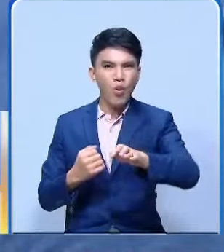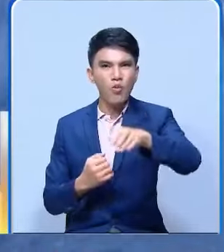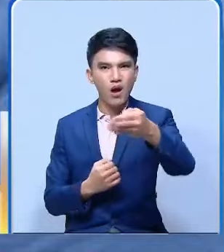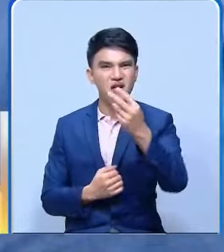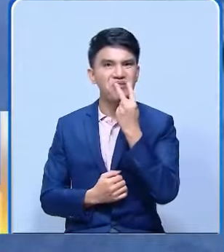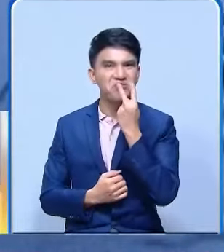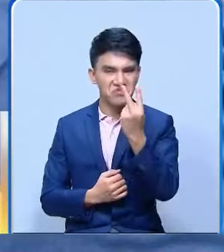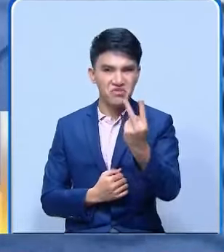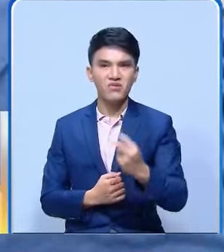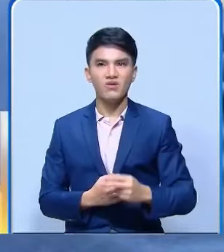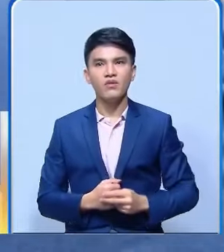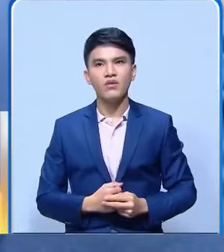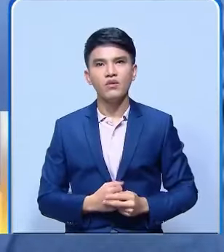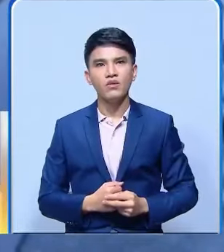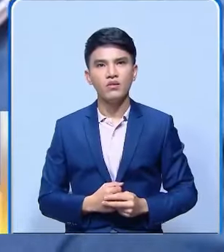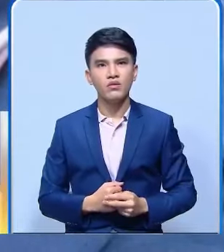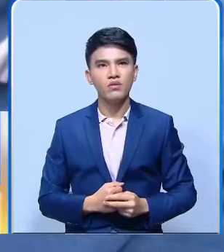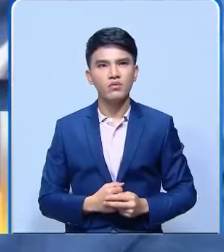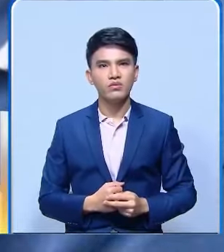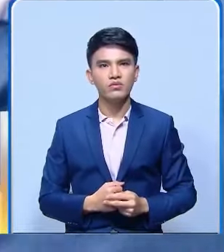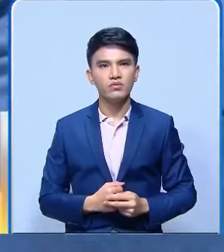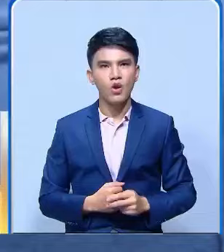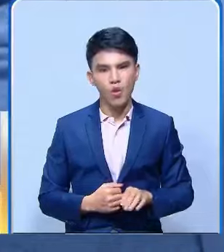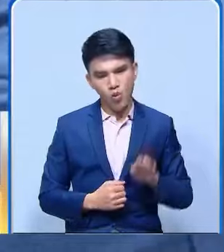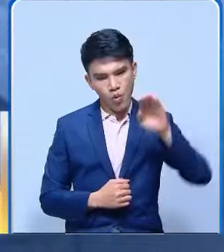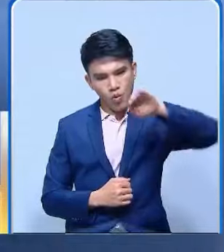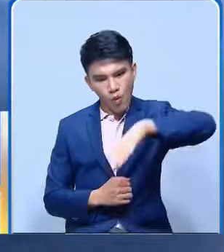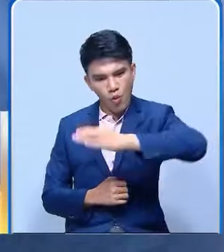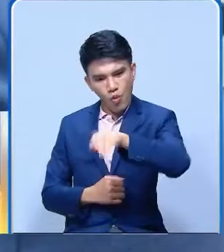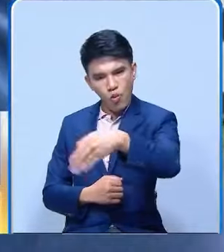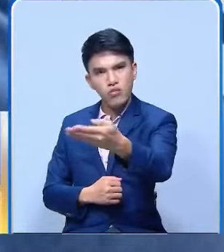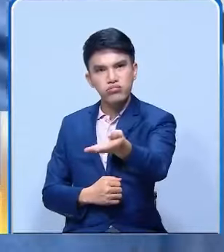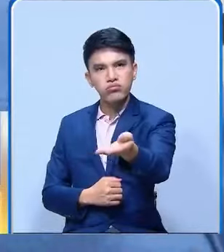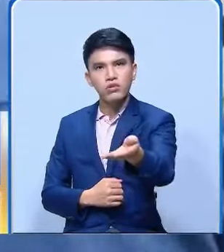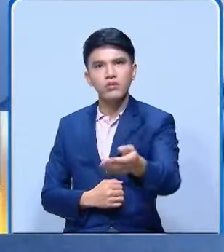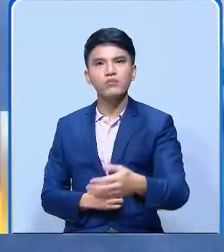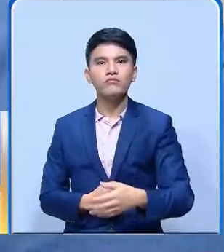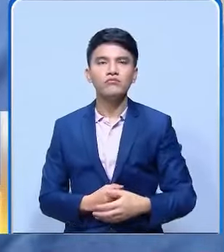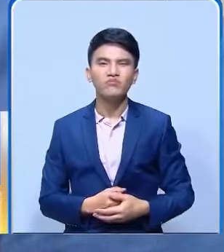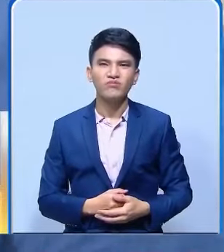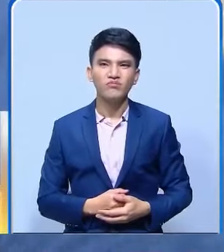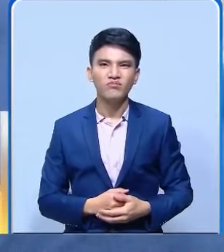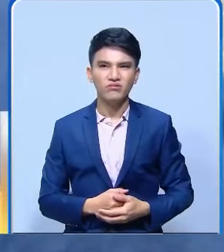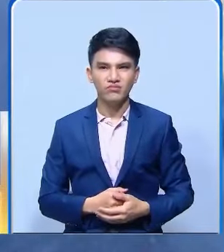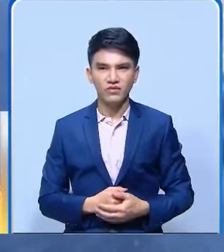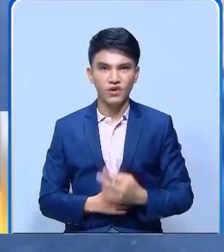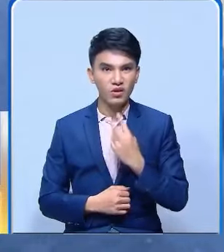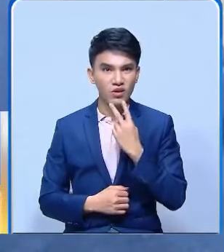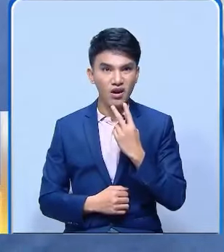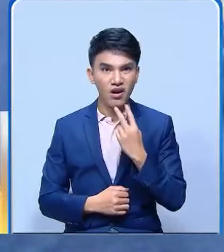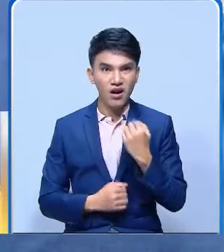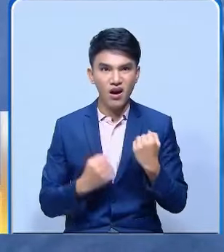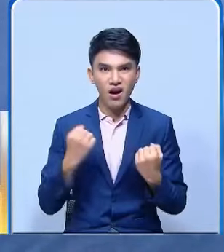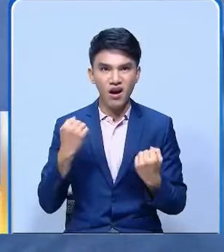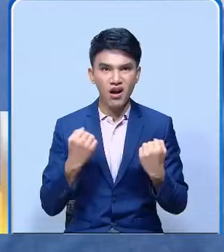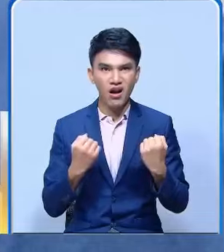ย ครับน่าจะกระแทกขอบเนี่ยครับ ครับแล้วก็ลอยมา แล้วก็หมุนอย่างนี้มาเลยแล้วก็มาฟาดรถ เขาดูแล้วมันมาเร็วไหมฮะ ไม่ทัน